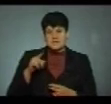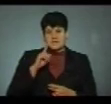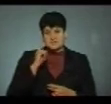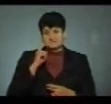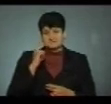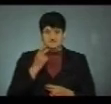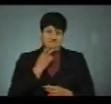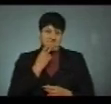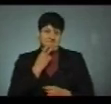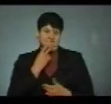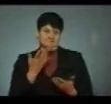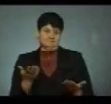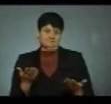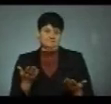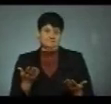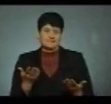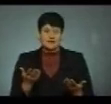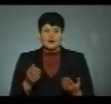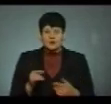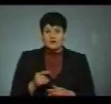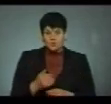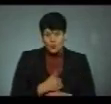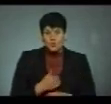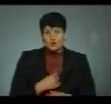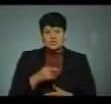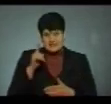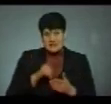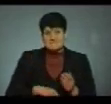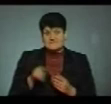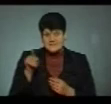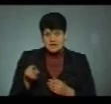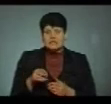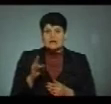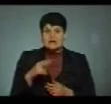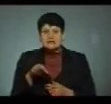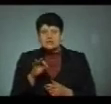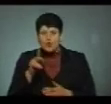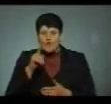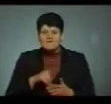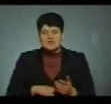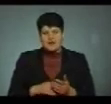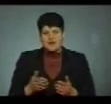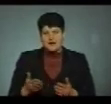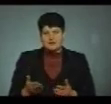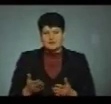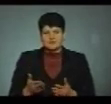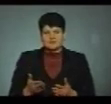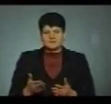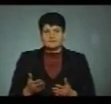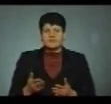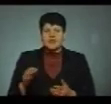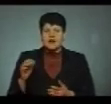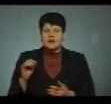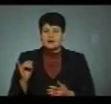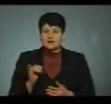гумористичного кварталу, так? І, відповідно, хочеться вірити, довіряти і емоційно реагувати.